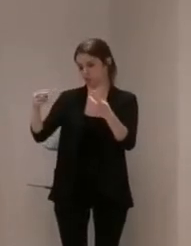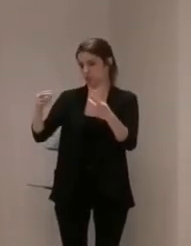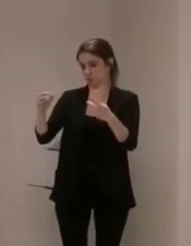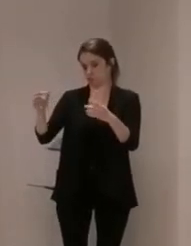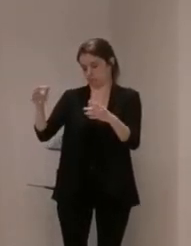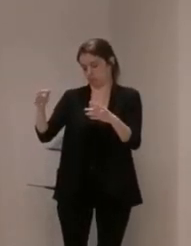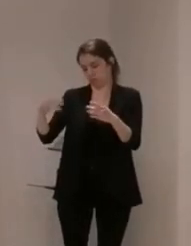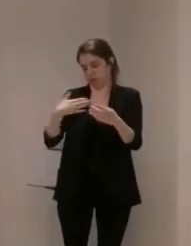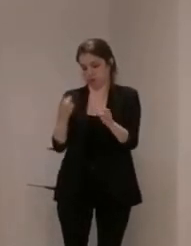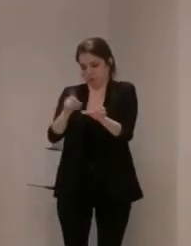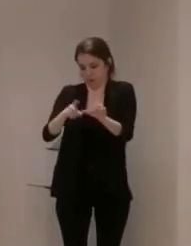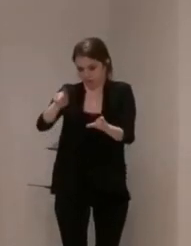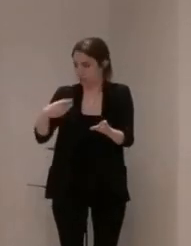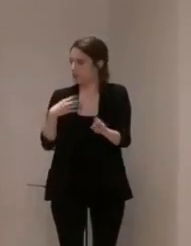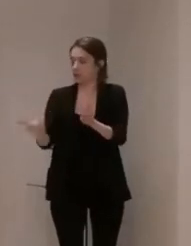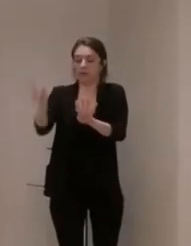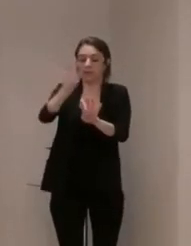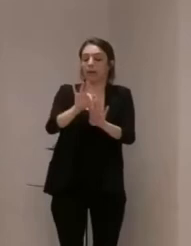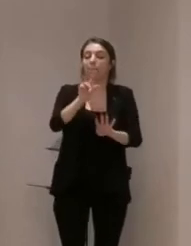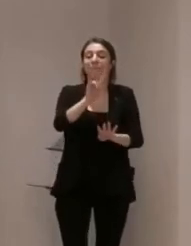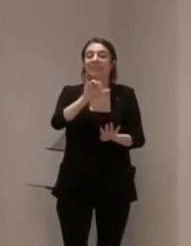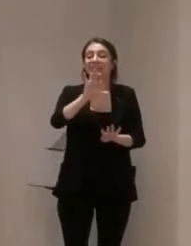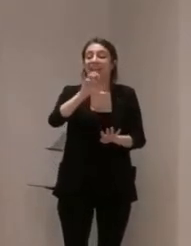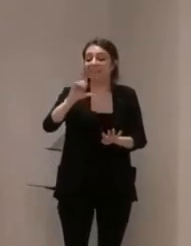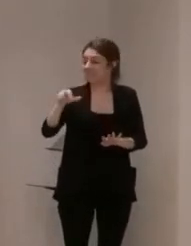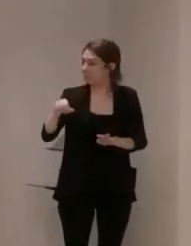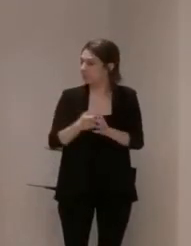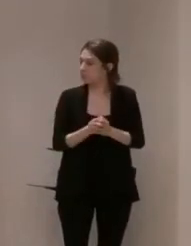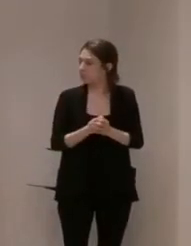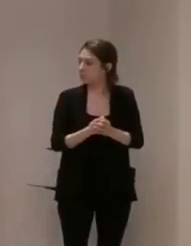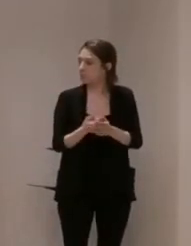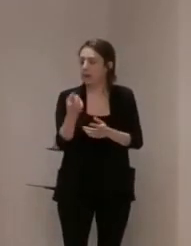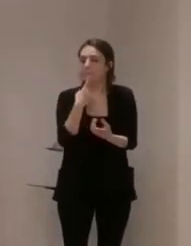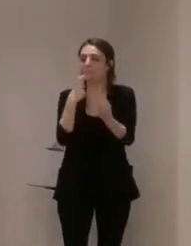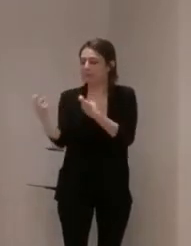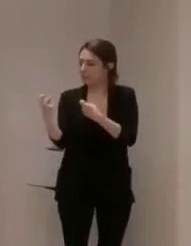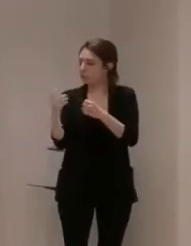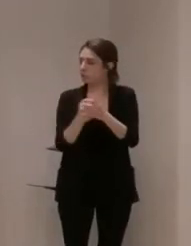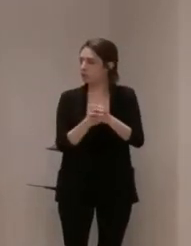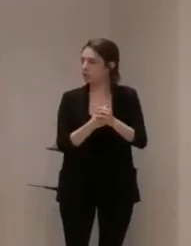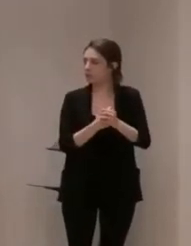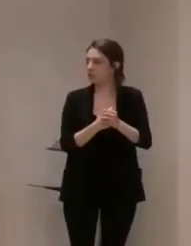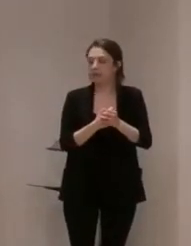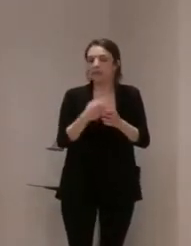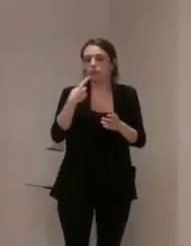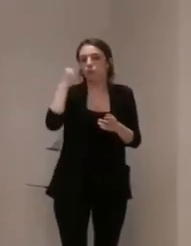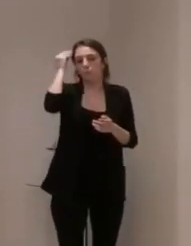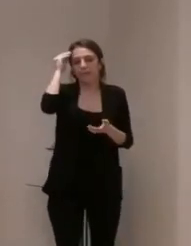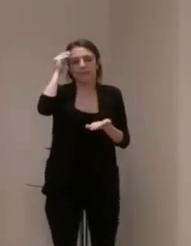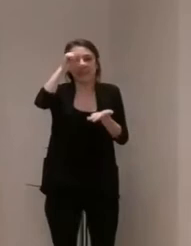parlem. Vicenç, et toca. Seria aconseguir aquest centre o almenys